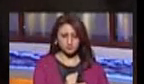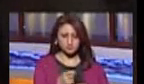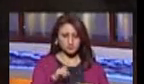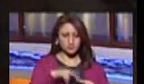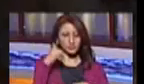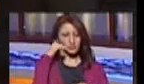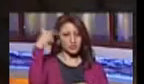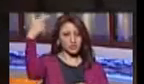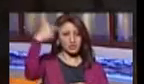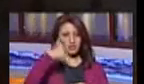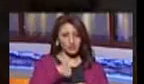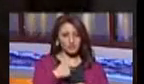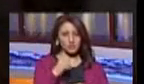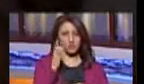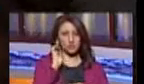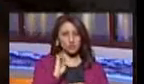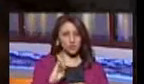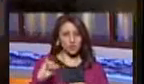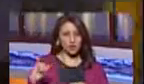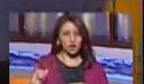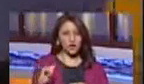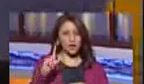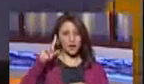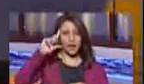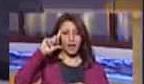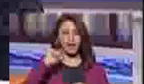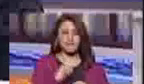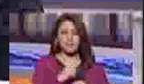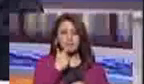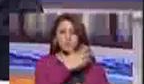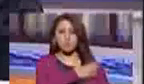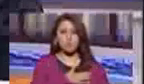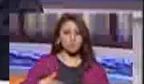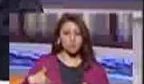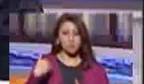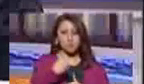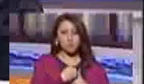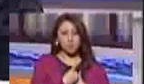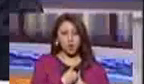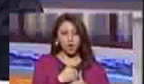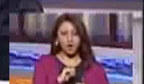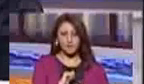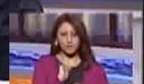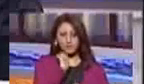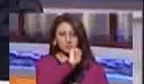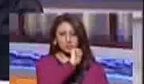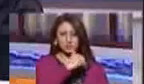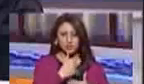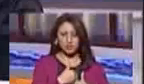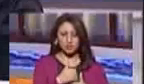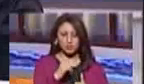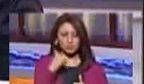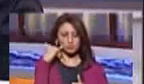على التليفون الأستاذ جميل سعيد محامي السيد رشيد محمد رشيد. أهلا بك أستاذ جميل.